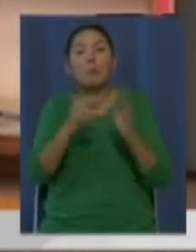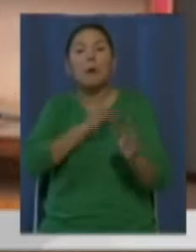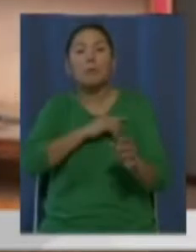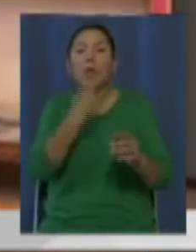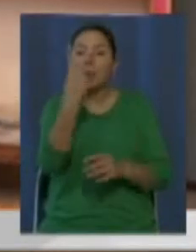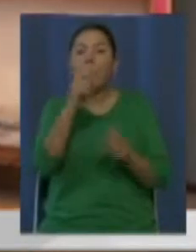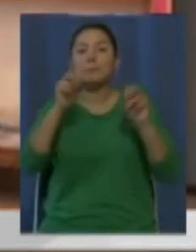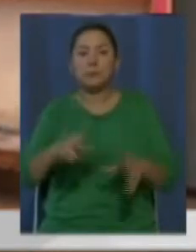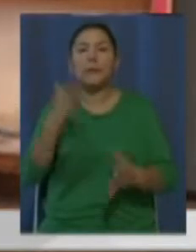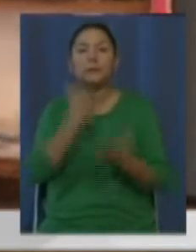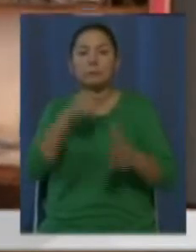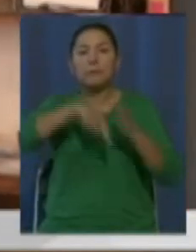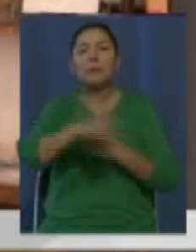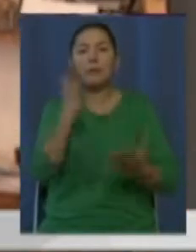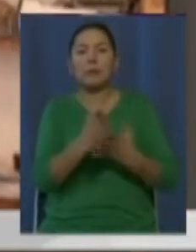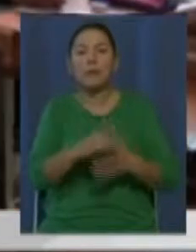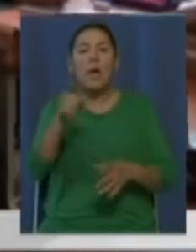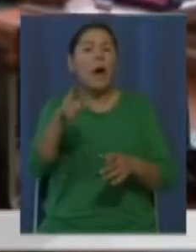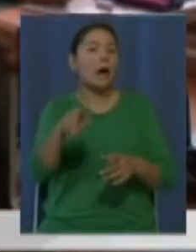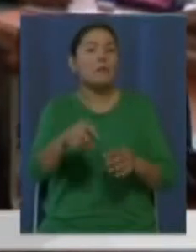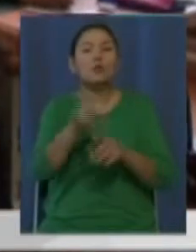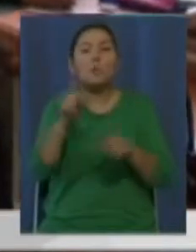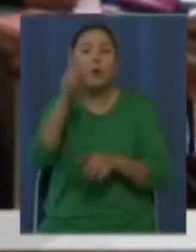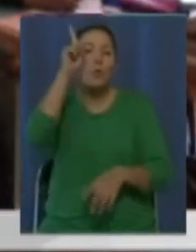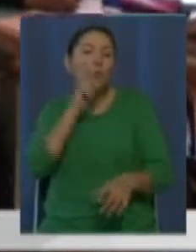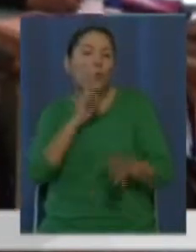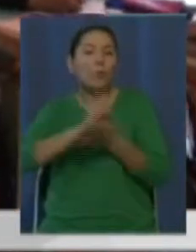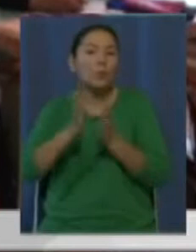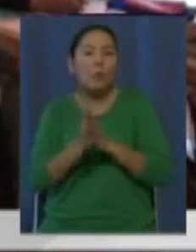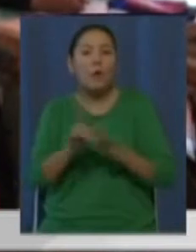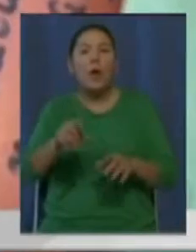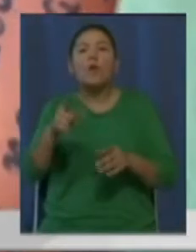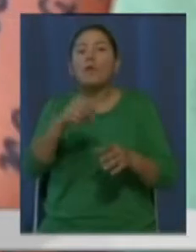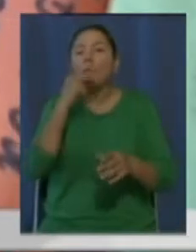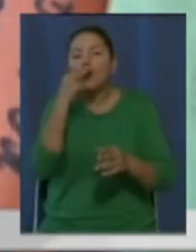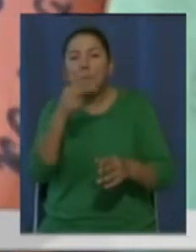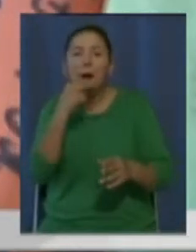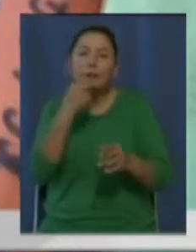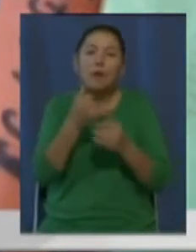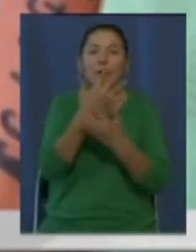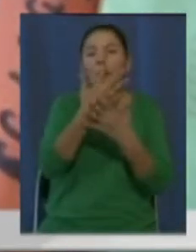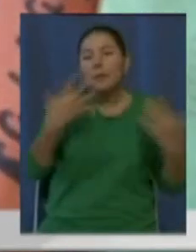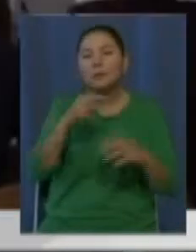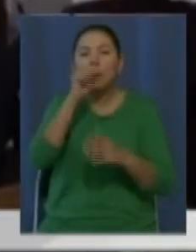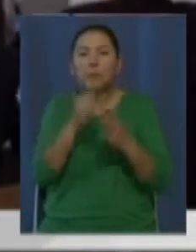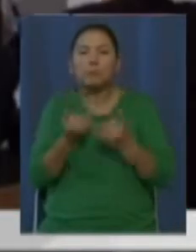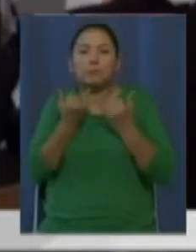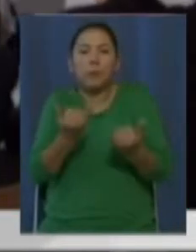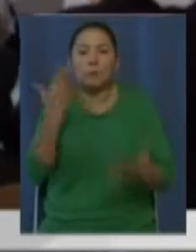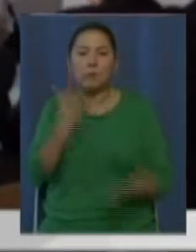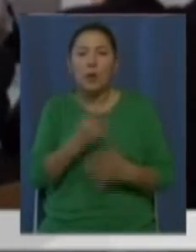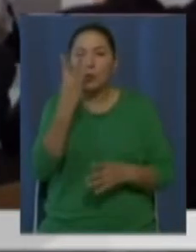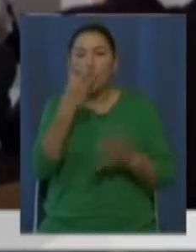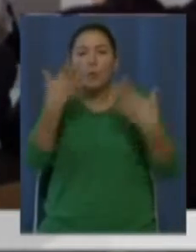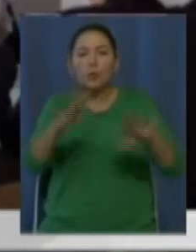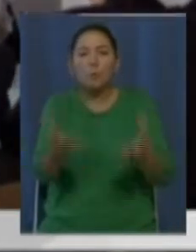отырған Рая секілді тағы 2 жас маман бар. Олардың барлығы мемлекет тарапынан алғашқы көтермелеу ақысын алған, тіпті пайсыз несе